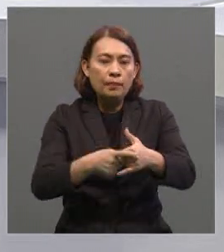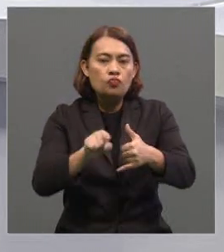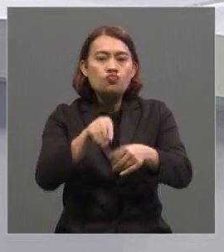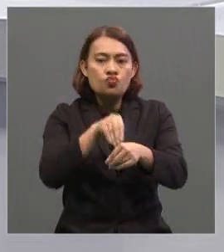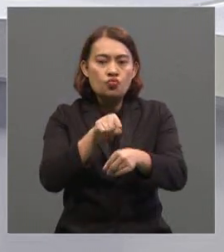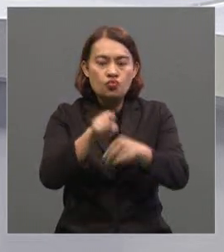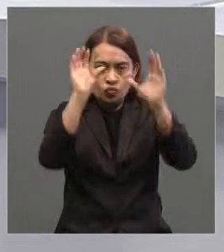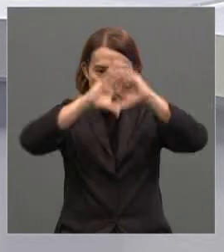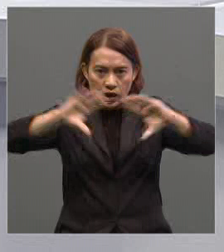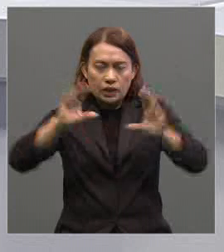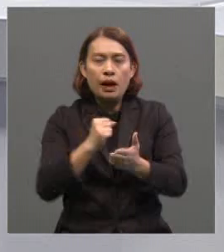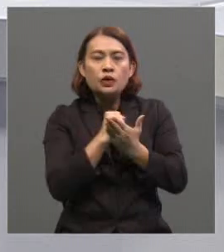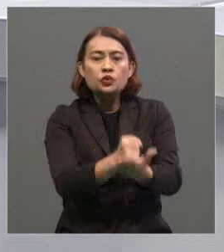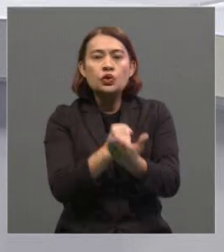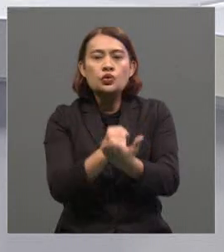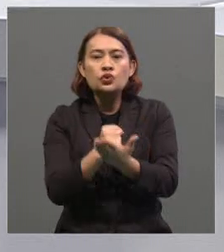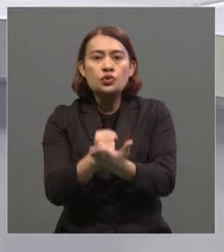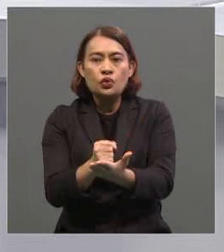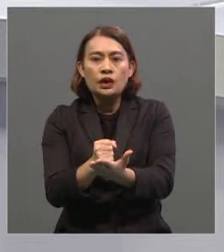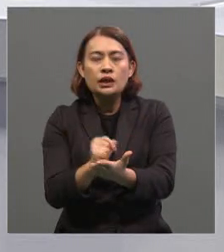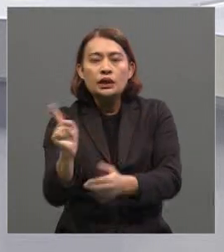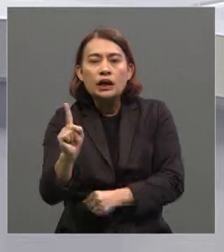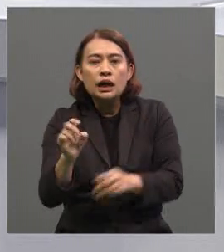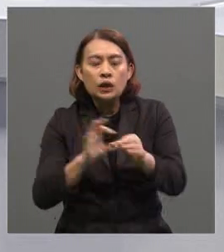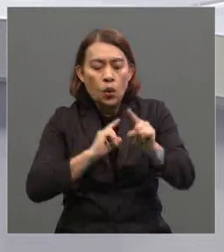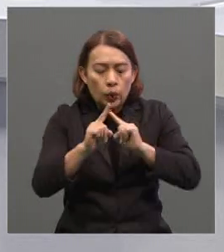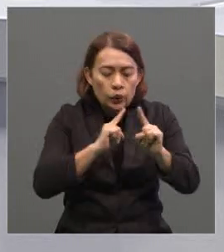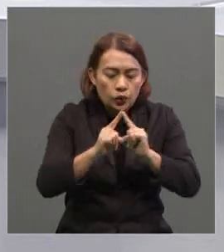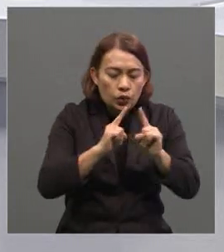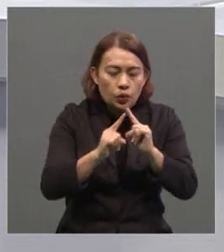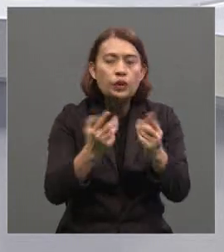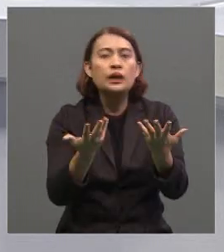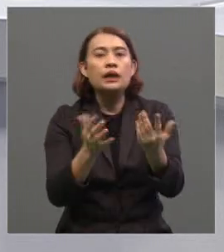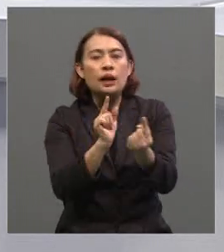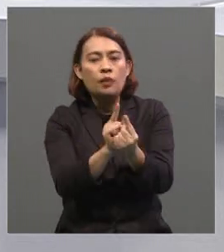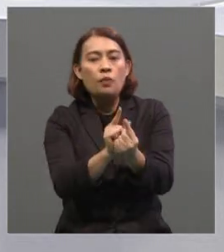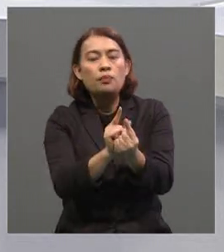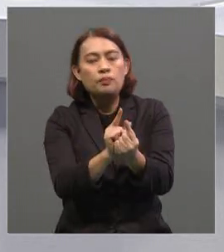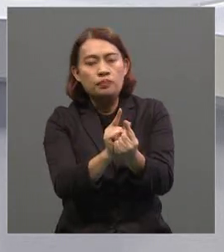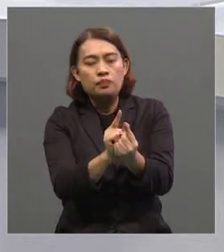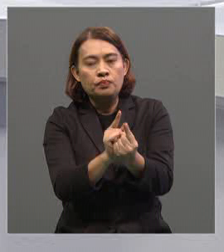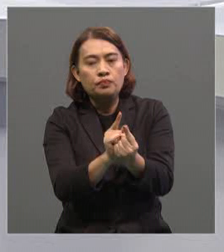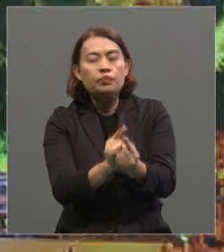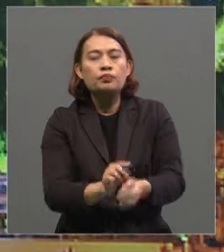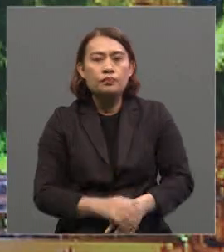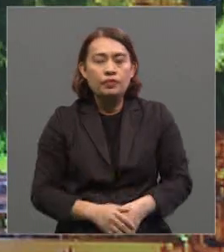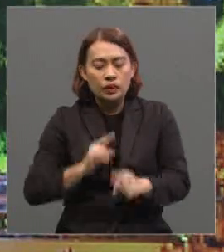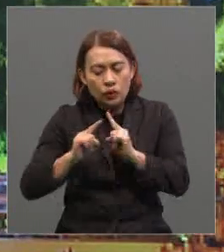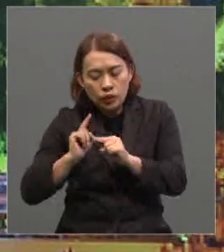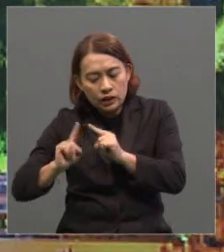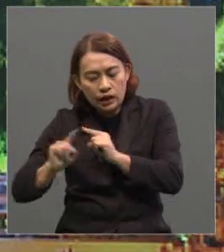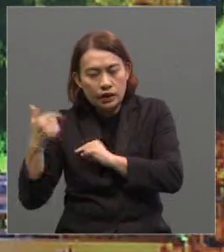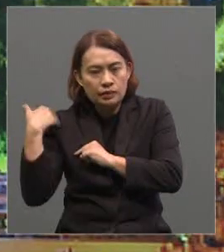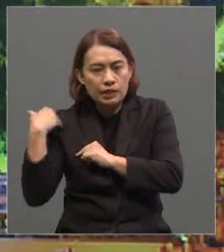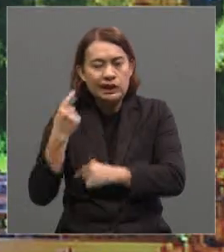พยายามทุกช่องทางในการที่จะช่วยเหลือนะครับไม่ว่าจะเป็นทั้งการทูตอย่างเป็นทางการและไม่เป็นทางการนะครับแล้วคาดนะครับว่าจะถู